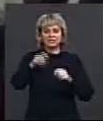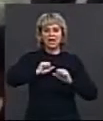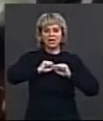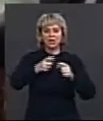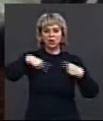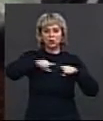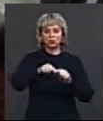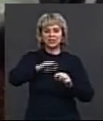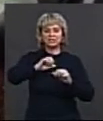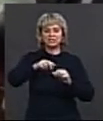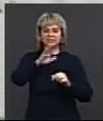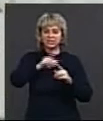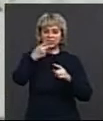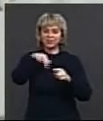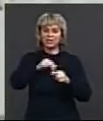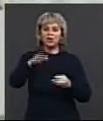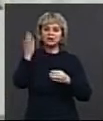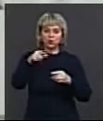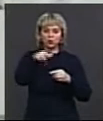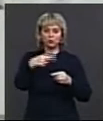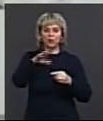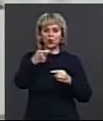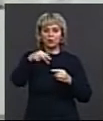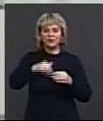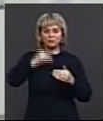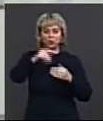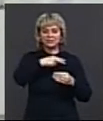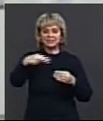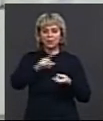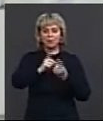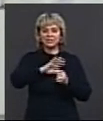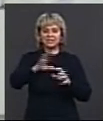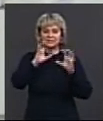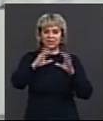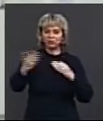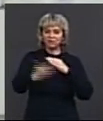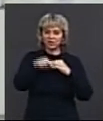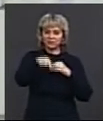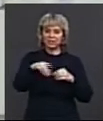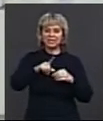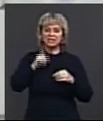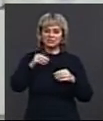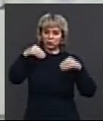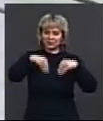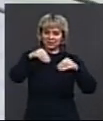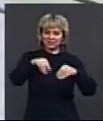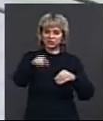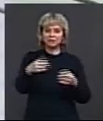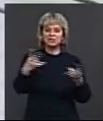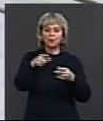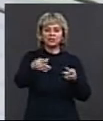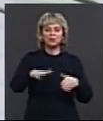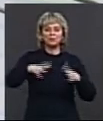охране окружающей среды. Выступая с докладом, Василий Голубев поднял тему борьбы с нелегальными вырубками зеленых насаждений.